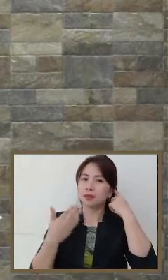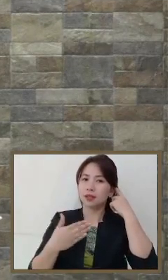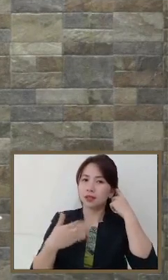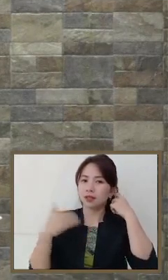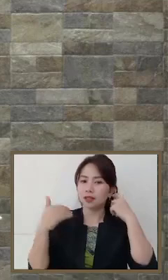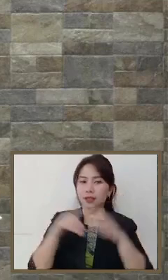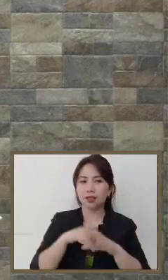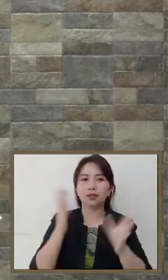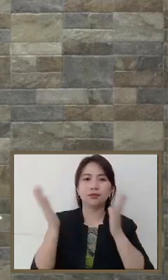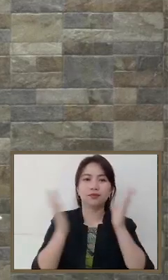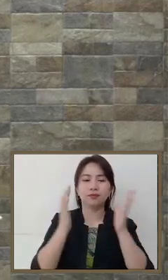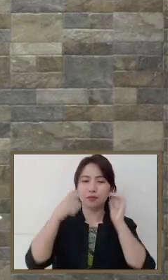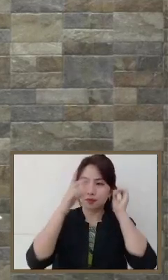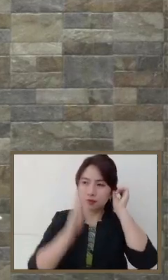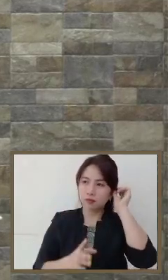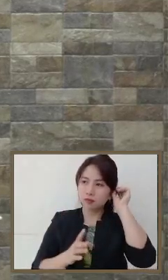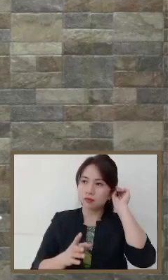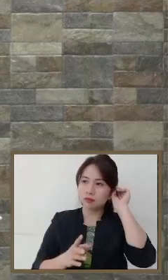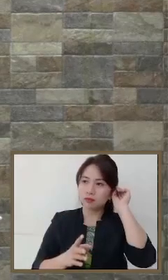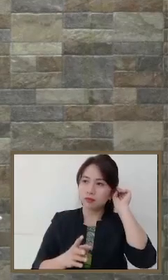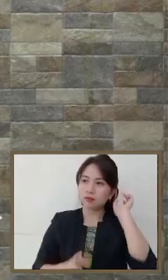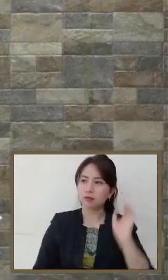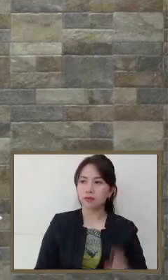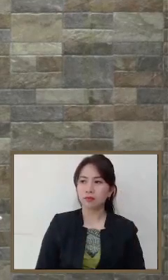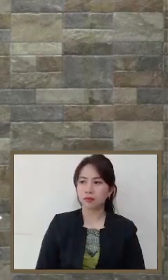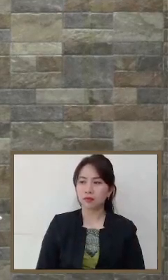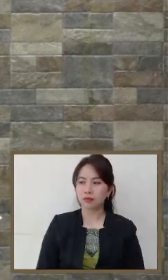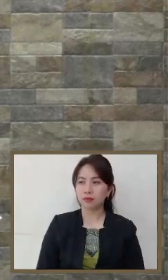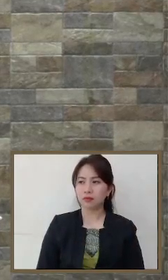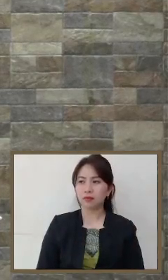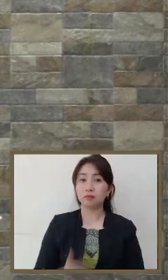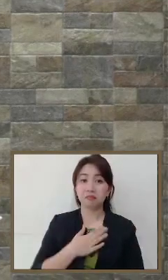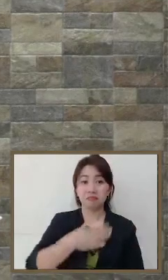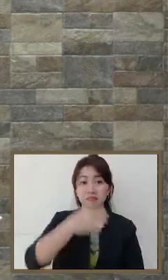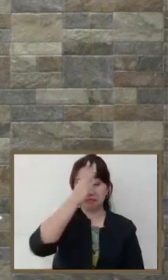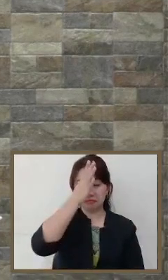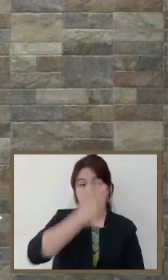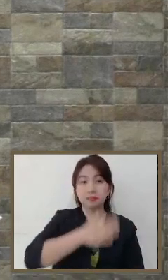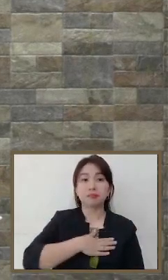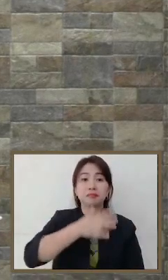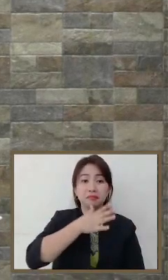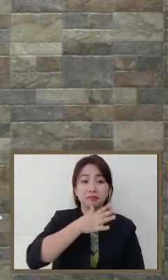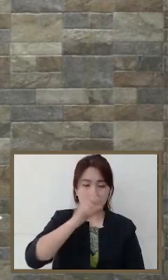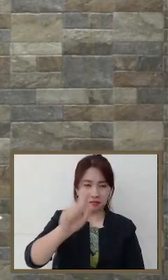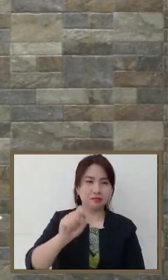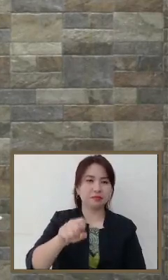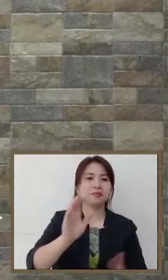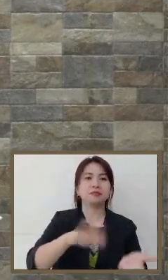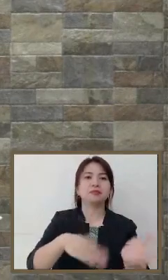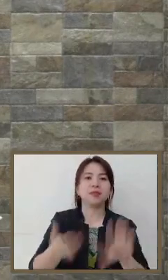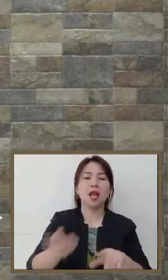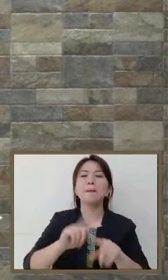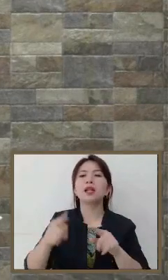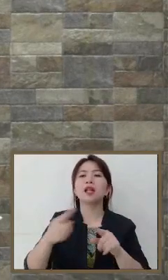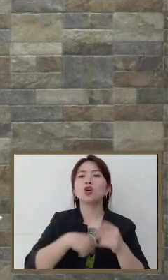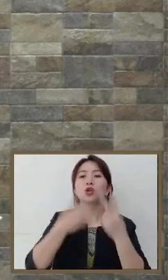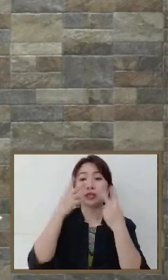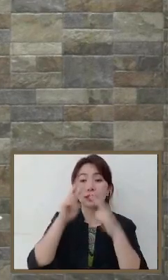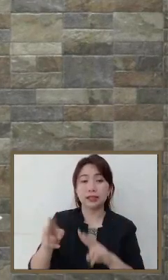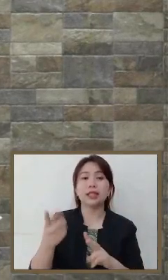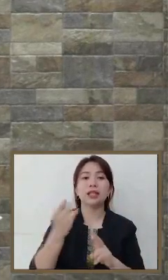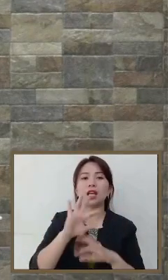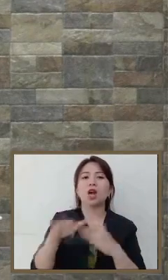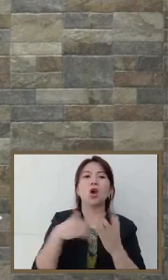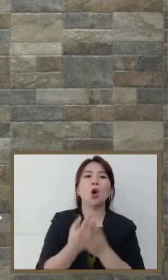naglingkod sa Panginoon yung tatay ko mamamatay din naman yung nanay ko mamamatay din naman eh pero mga kapatid at least nakita ko na masaya sila naglingkod sa